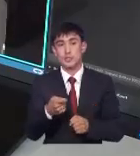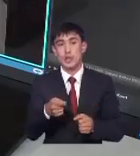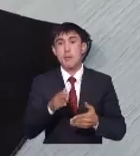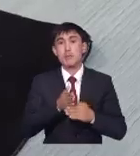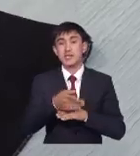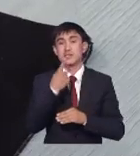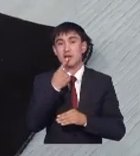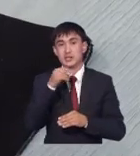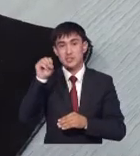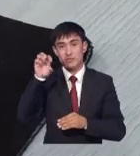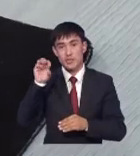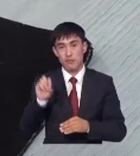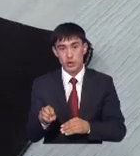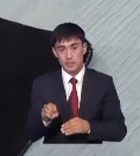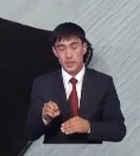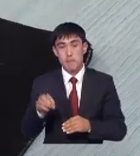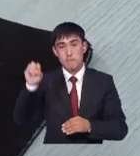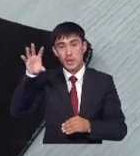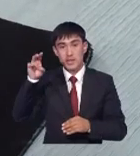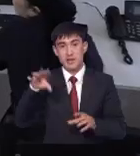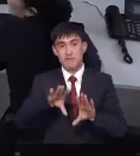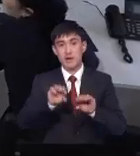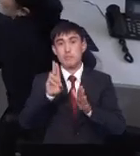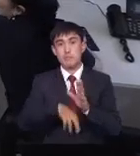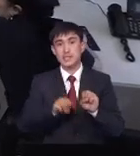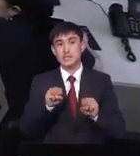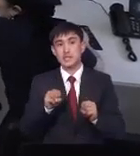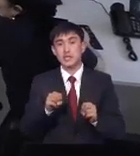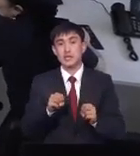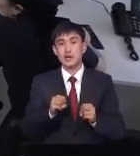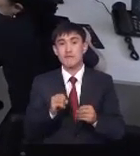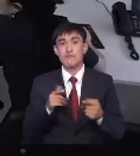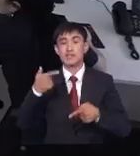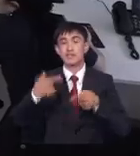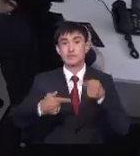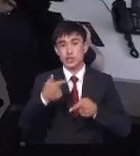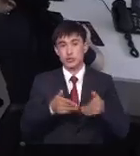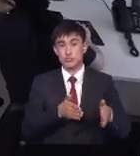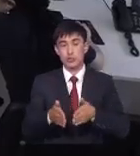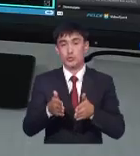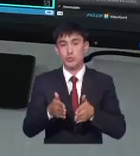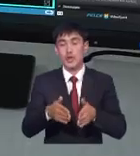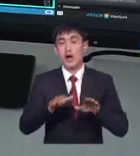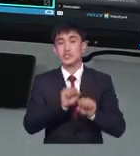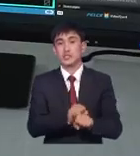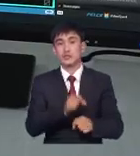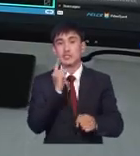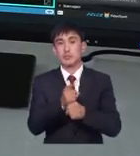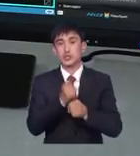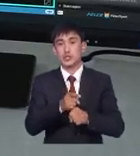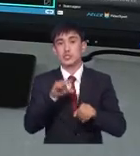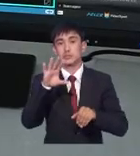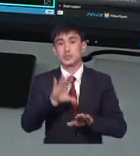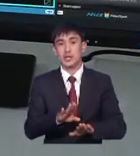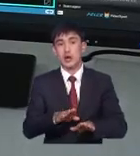проезд на красный сигнал светофора мигание фар без необходимости выезд на встречную полосу движения остановка на запрещающем